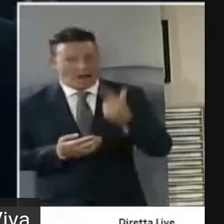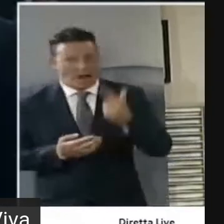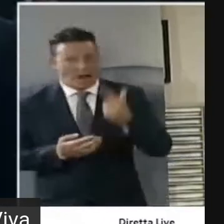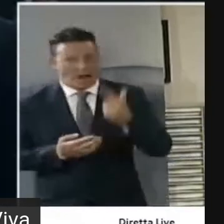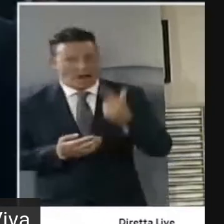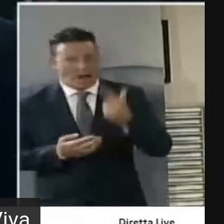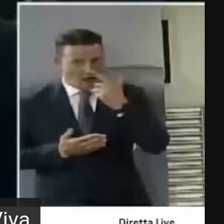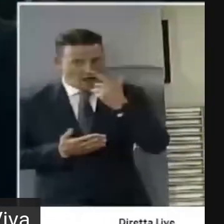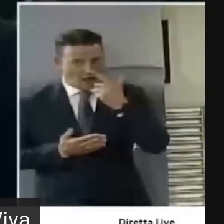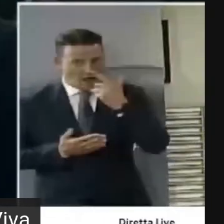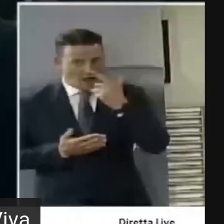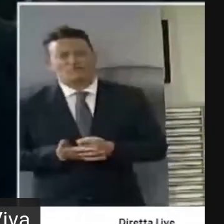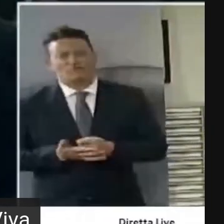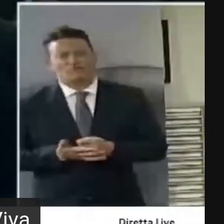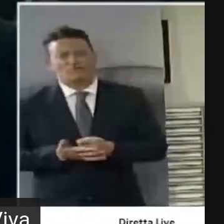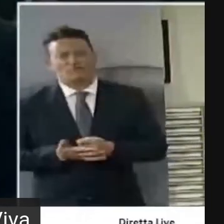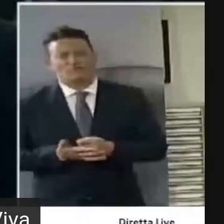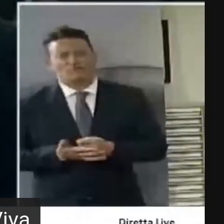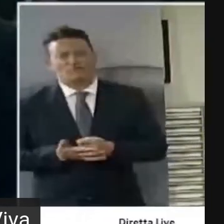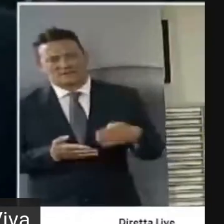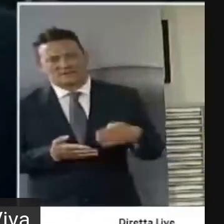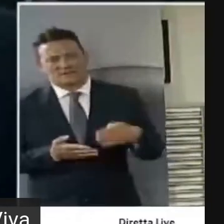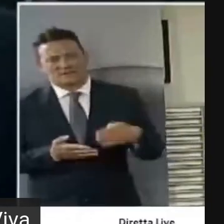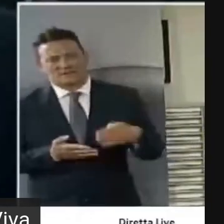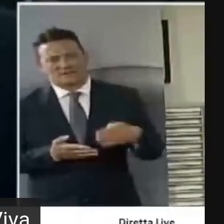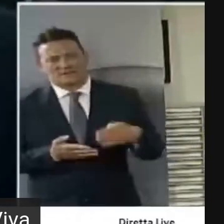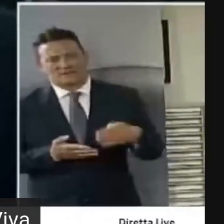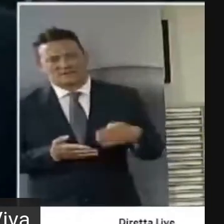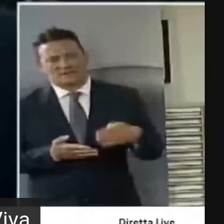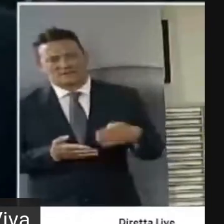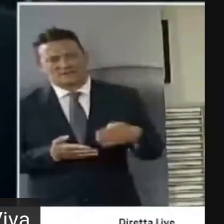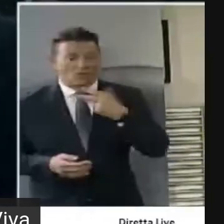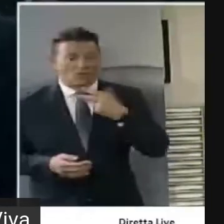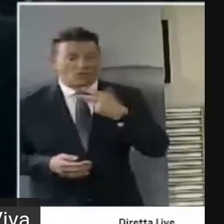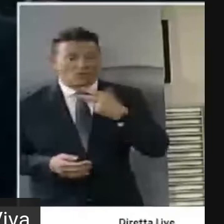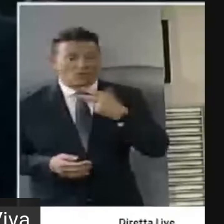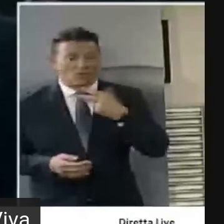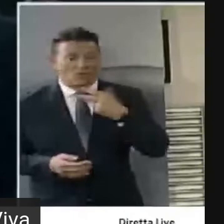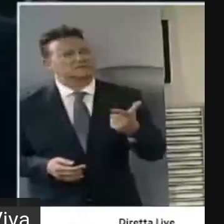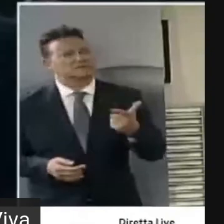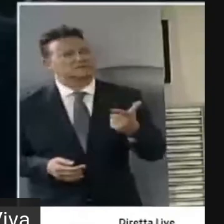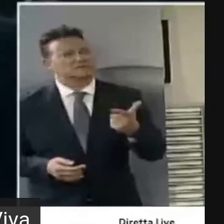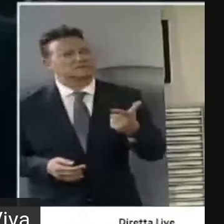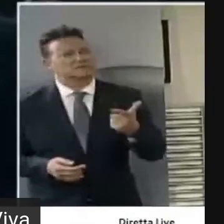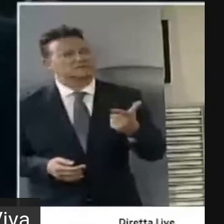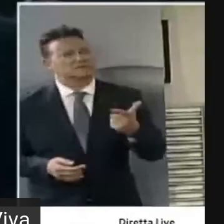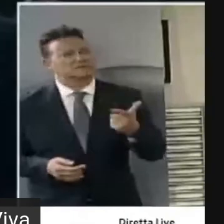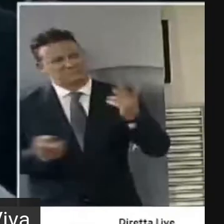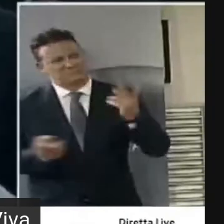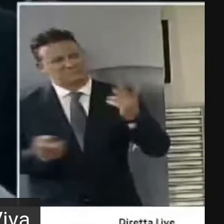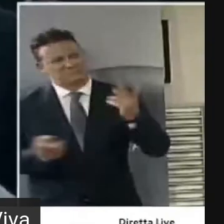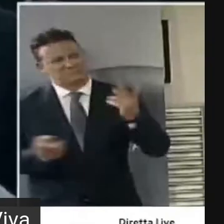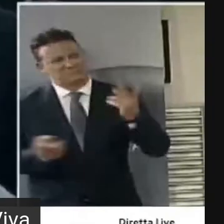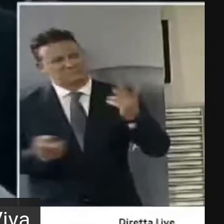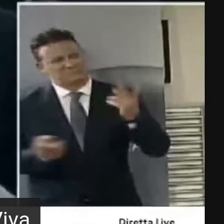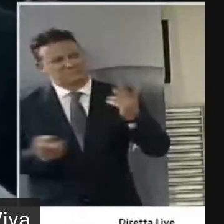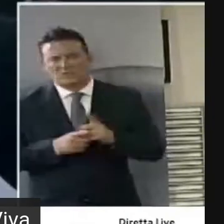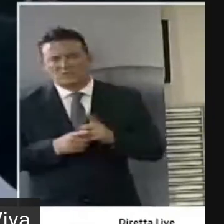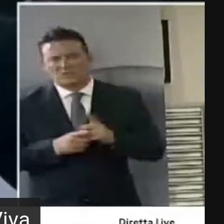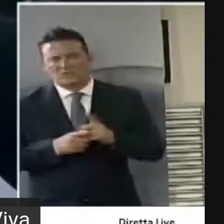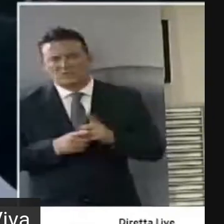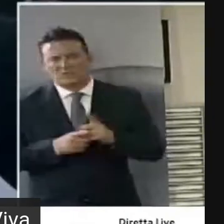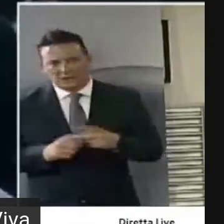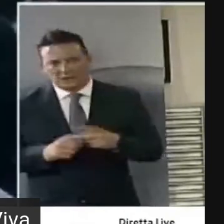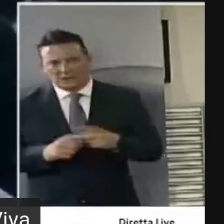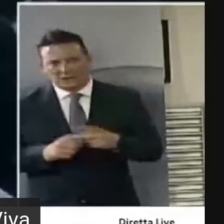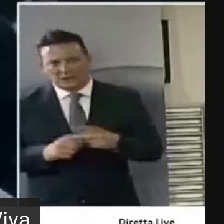di questa fondamentale strada. Che lo voglio dire senza infingimenti e senza tema di smentita da parte di nessuno: